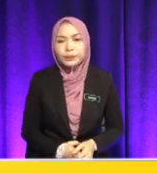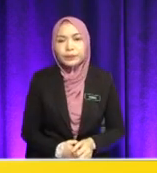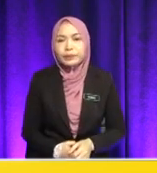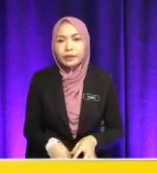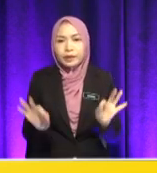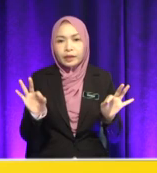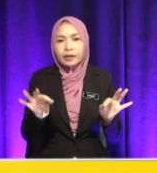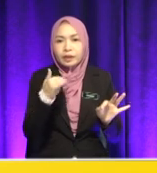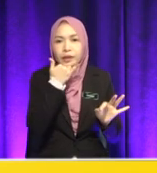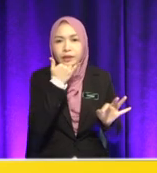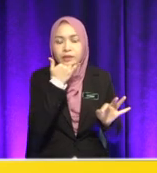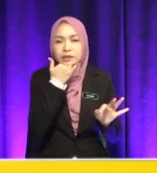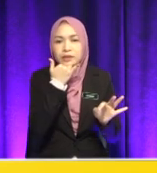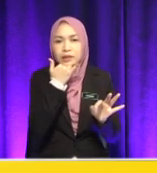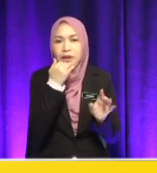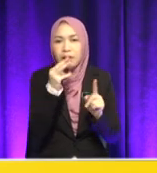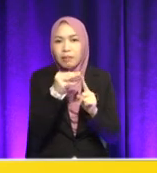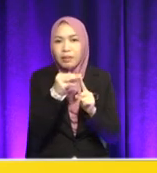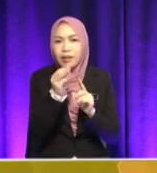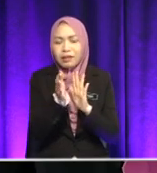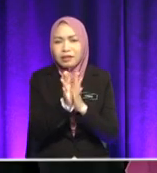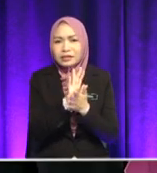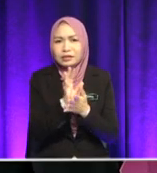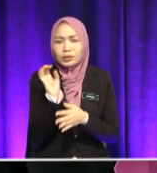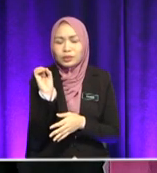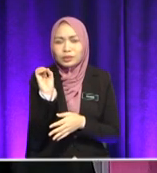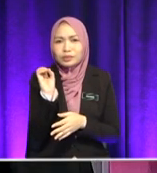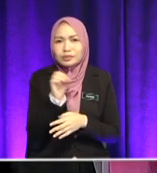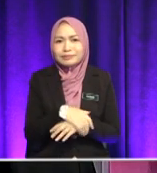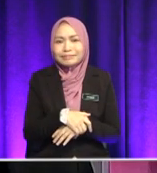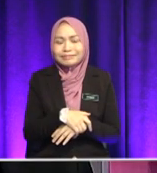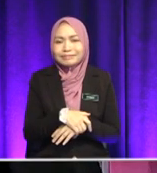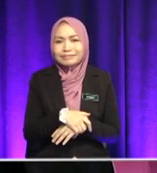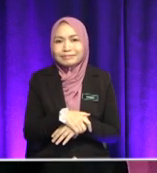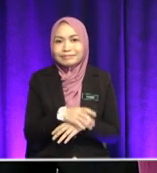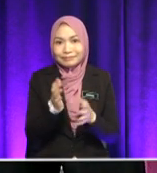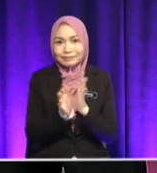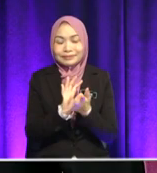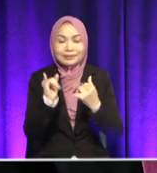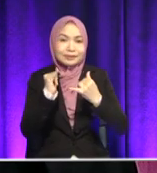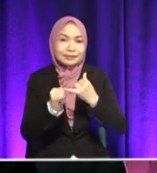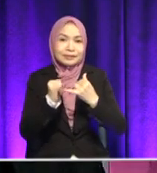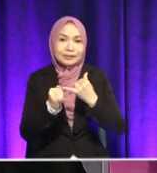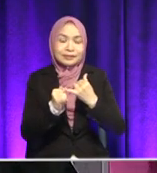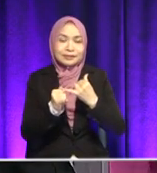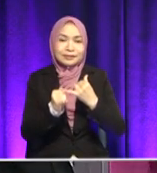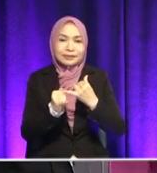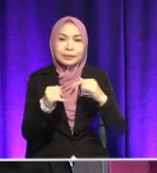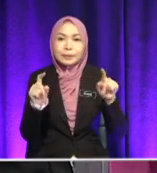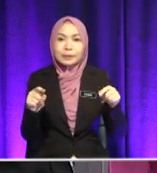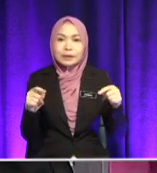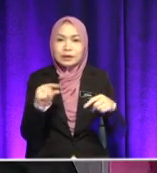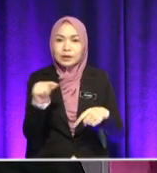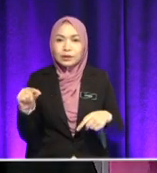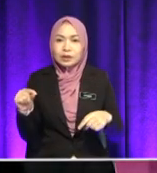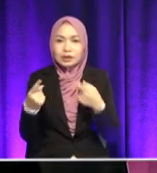walaupun jawaban betul jadi ujung sekali jawaban di sini ada calon suka lagi buat si MU